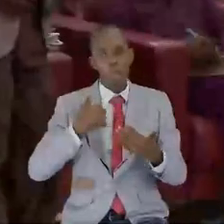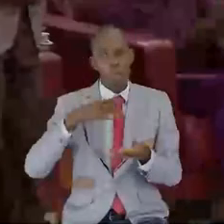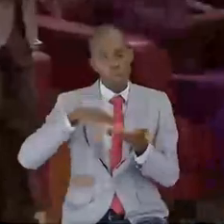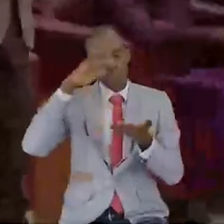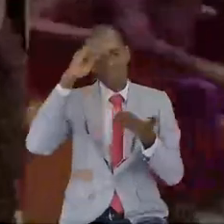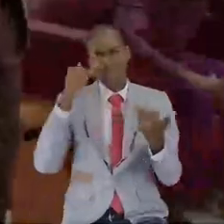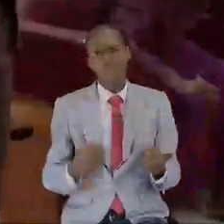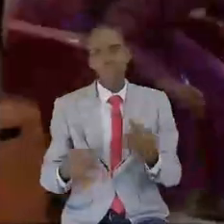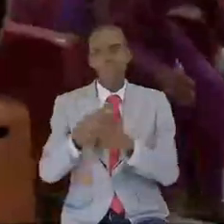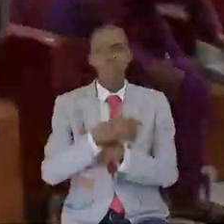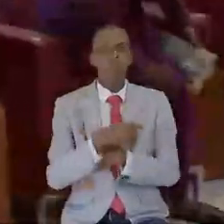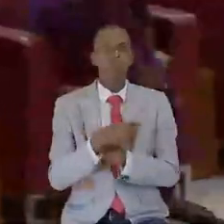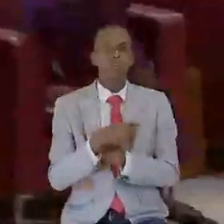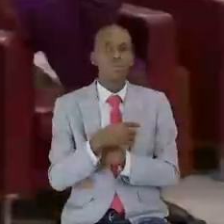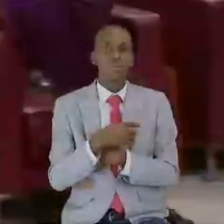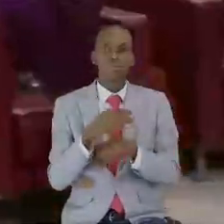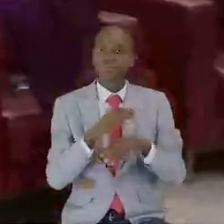prière.